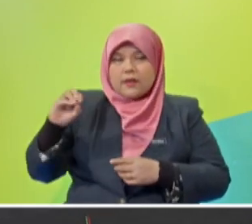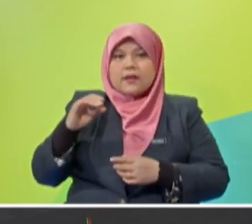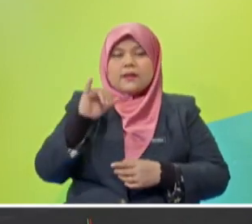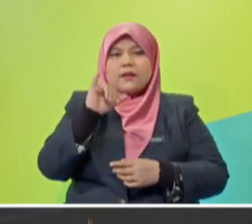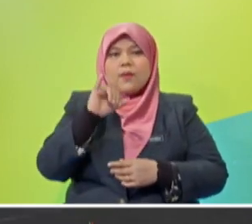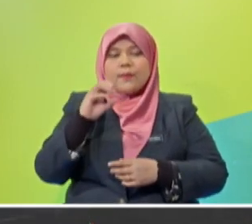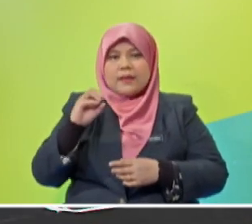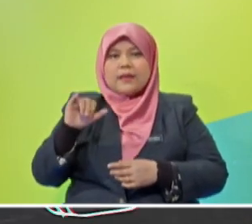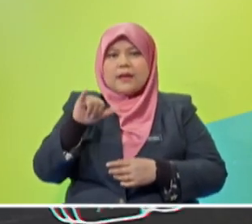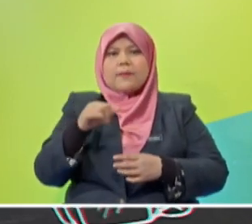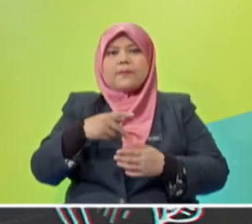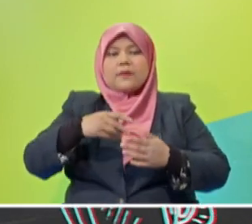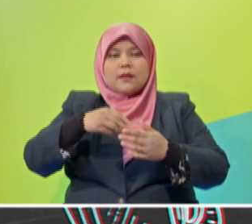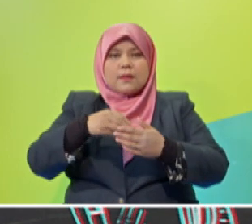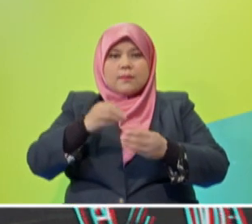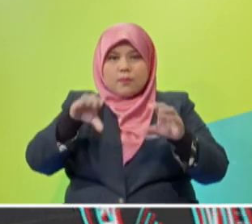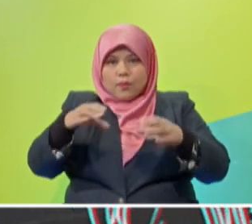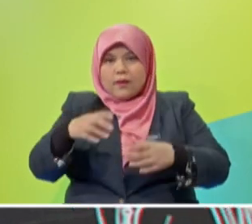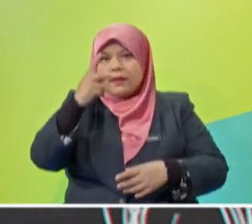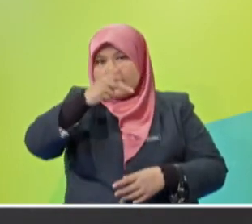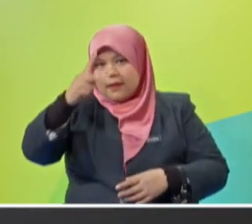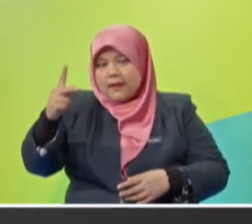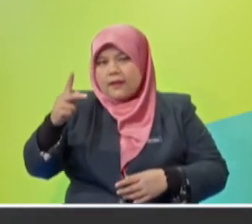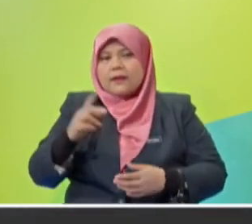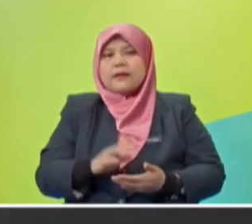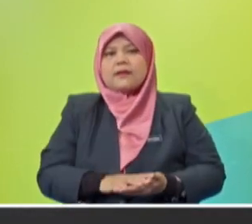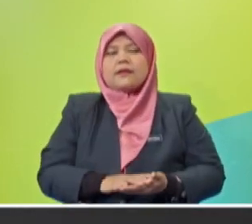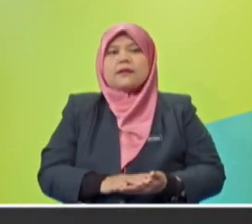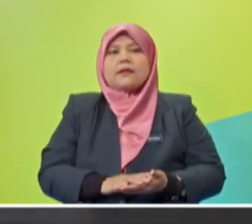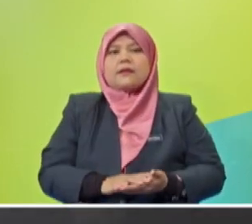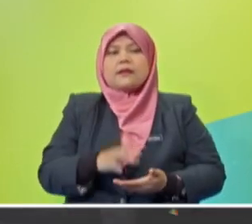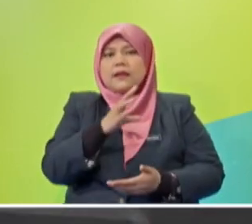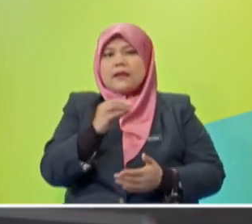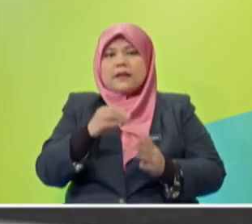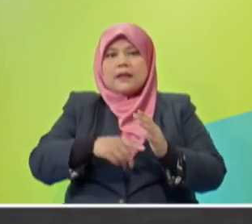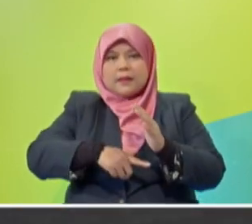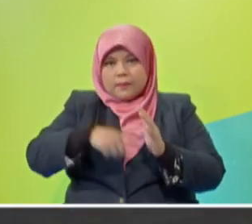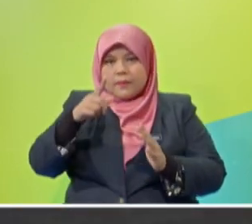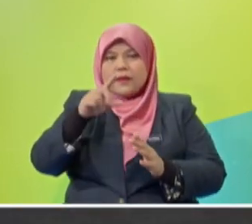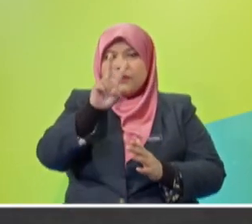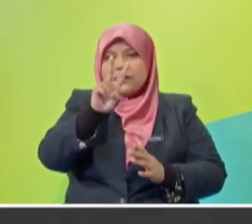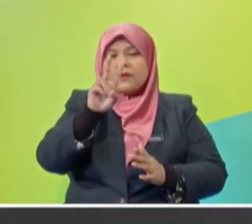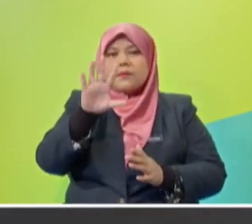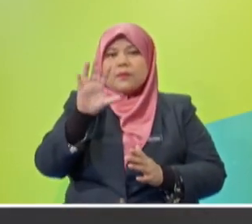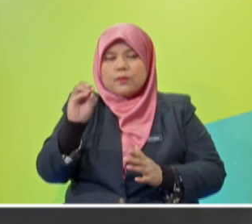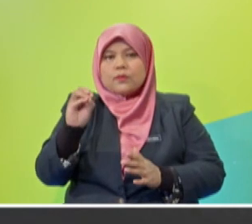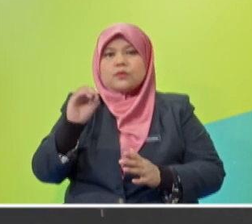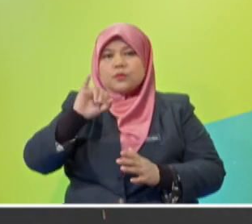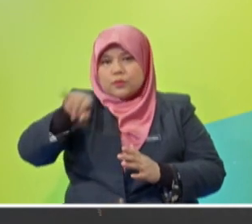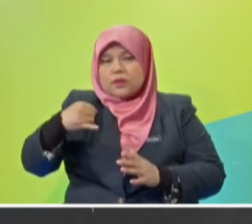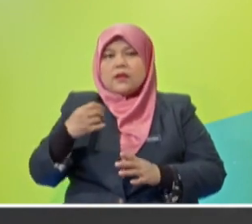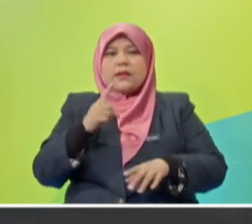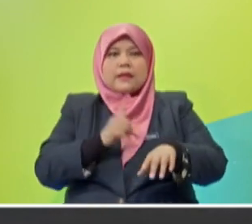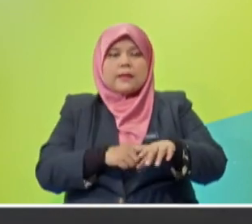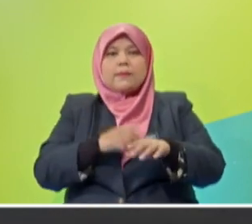berkaitan perkilangan dengan pusing ganti tahunan tidak melebihi RM25 juta ringgit Malaysia. Okey, jadi ini